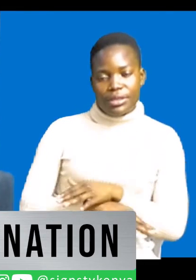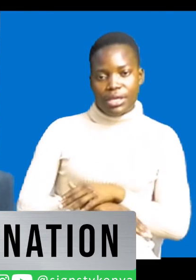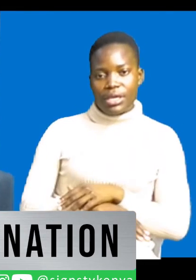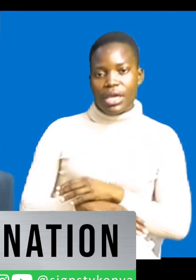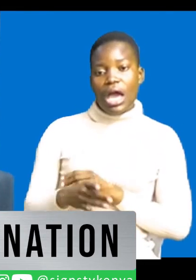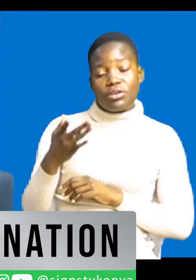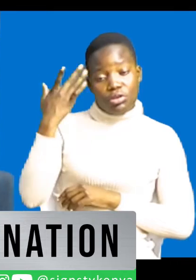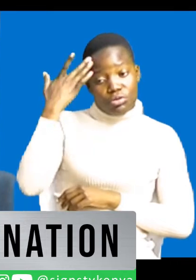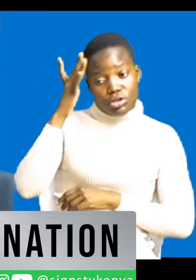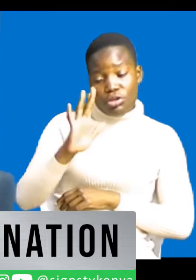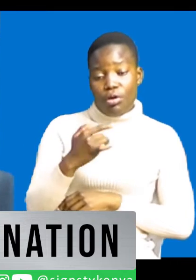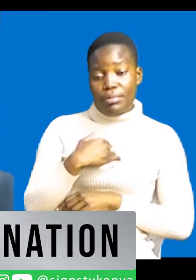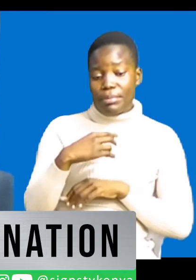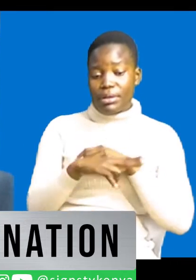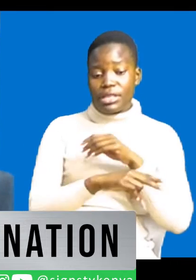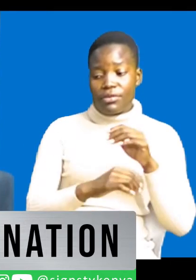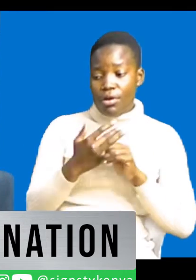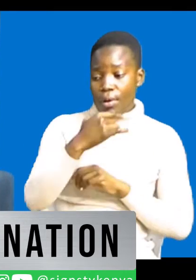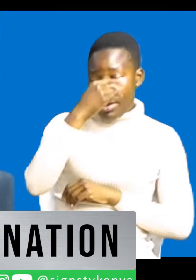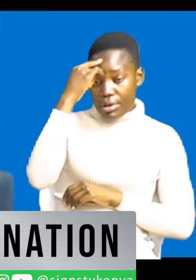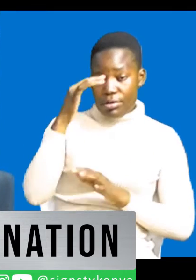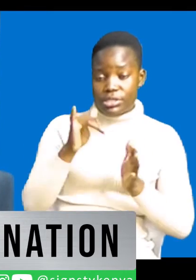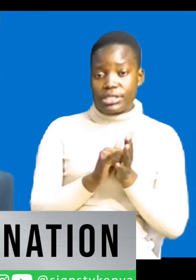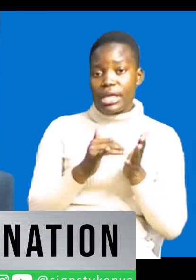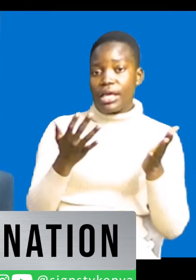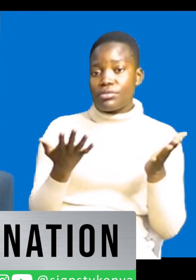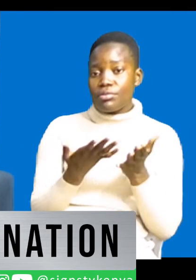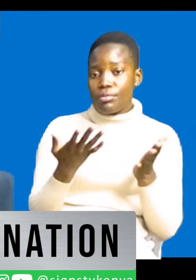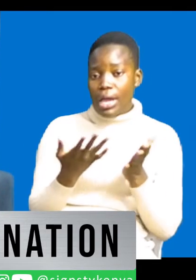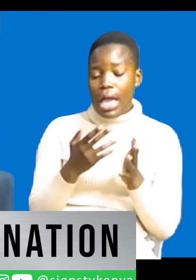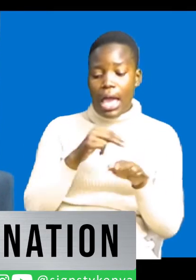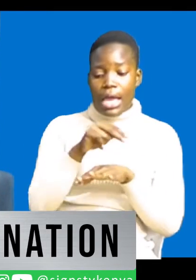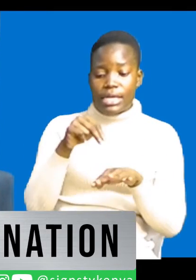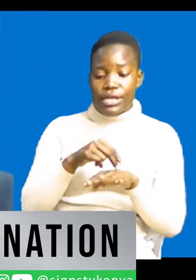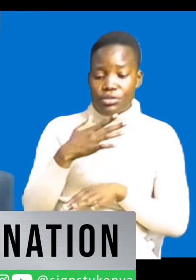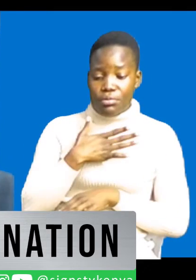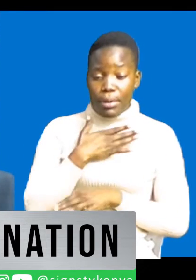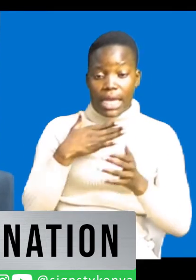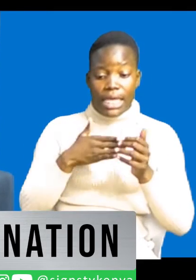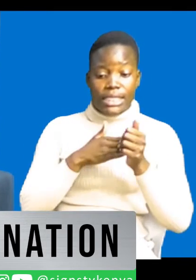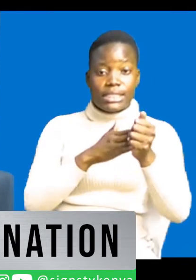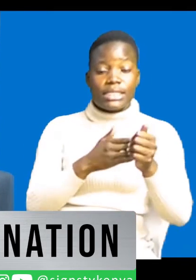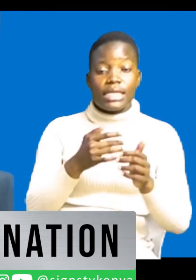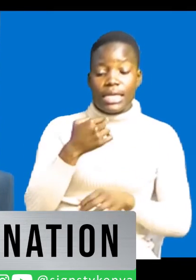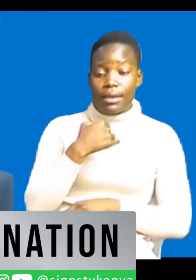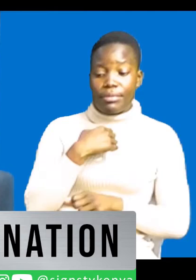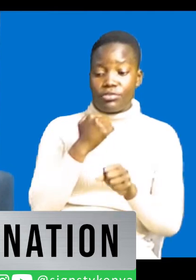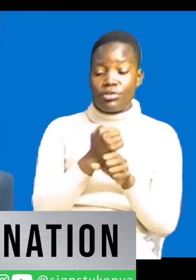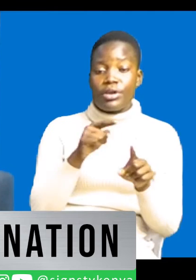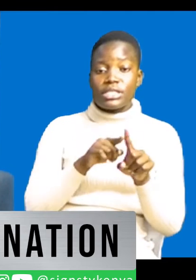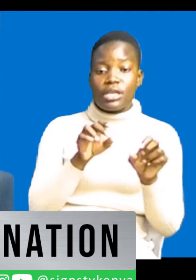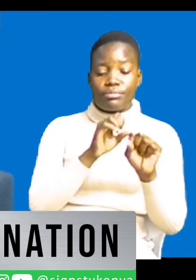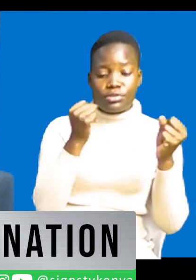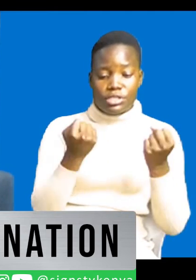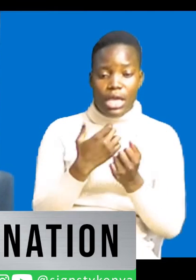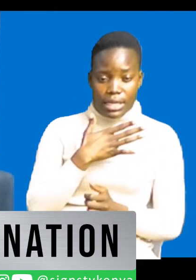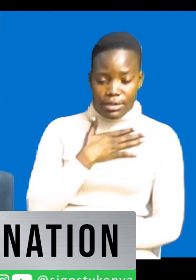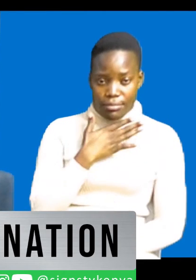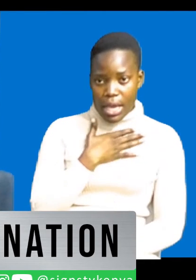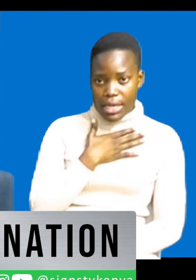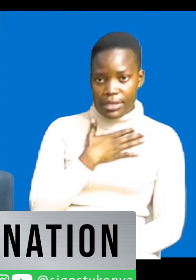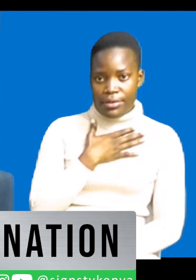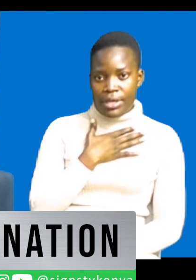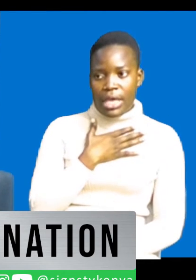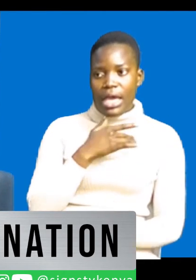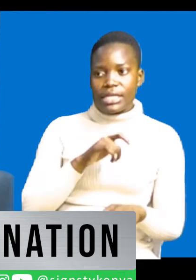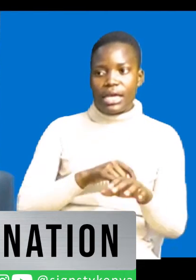mtajua ni mimi nimewaibia. Yes, because that is where my nation is driving me to, my society, you know.